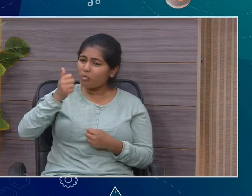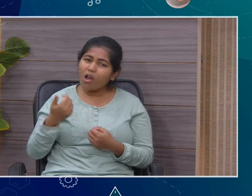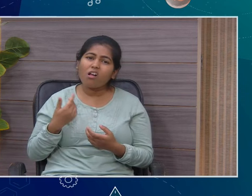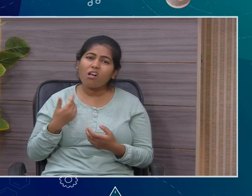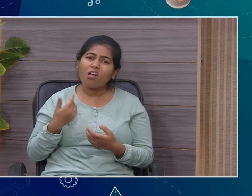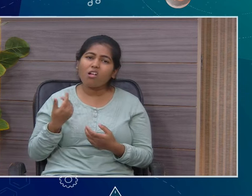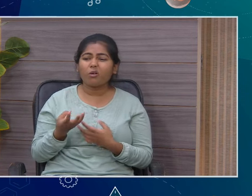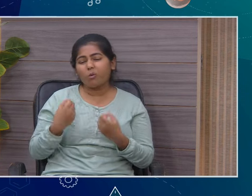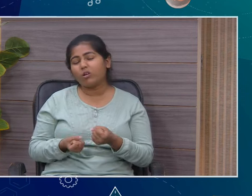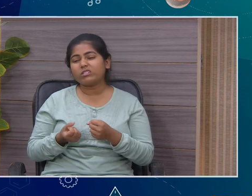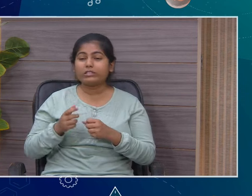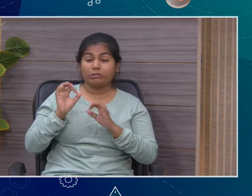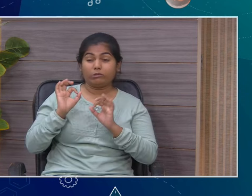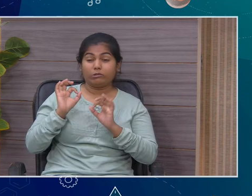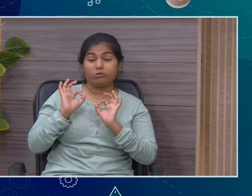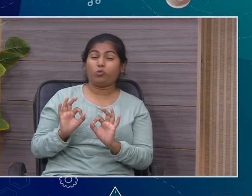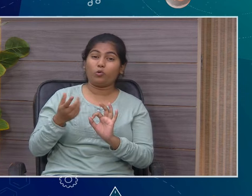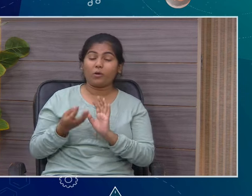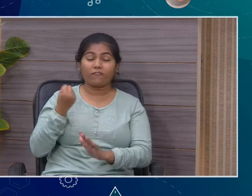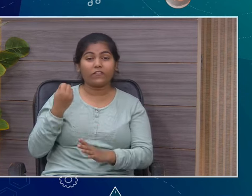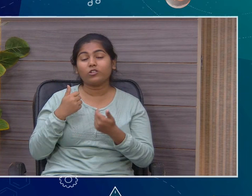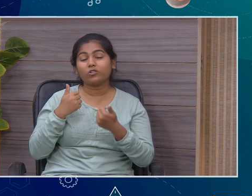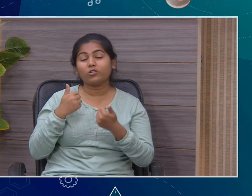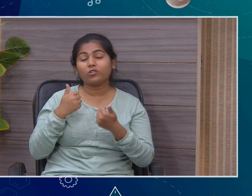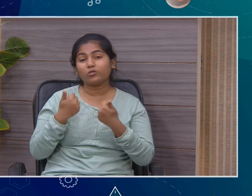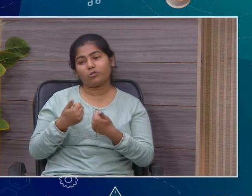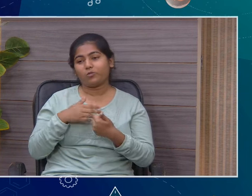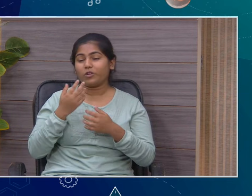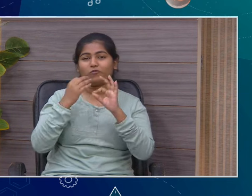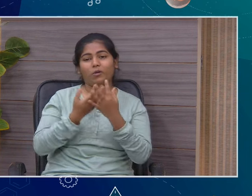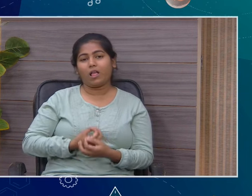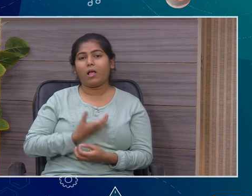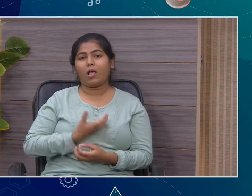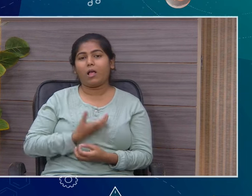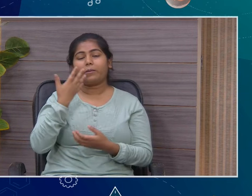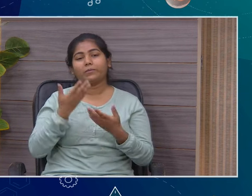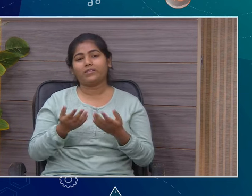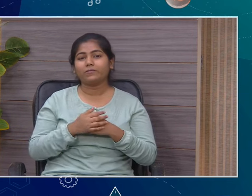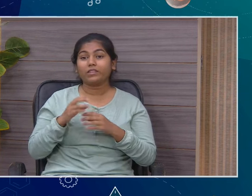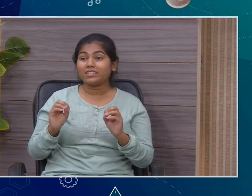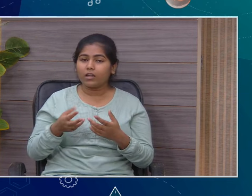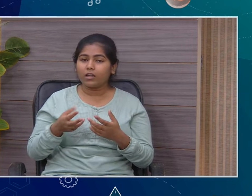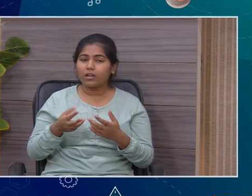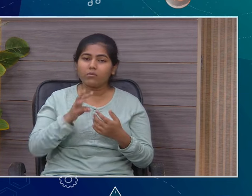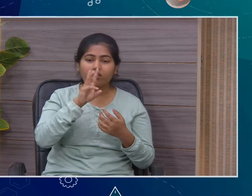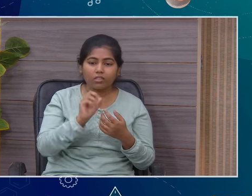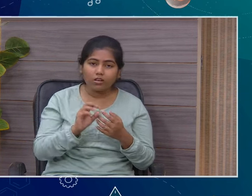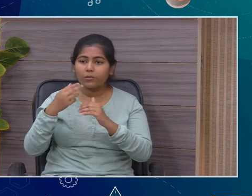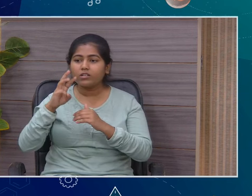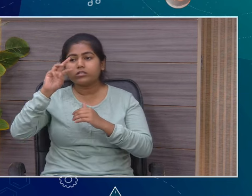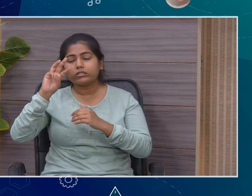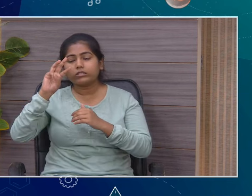नंबर स्कोर करने हैं थोड़े बहुत अच्छे आ जाए तो बहुत ही वेल एंड गुड फॉर मी एंड फॉर माय फैमिली। शुरुआत में 30 एलिमेंट्स थे, फिर 63